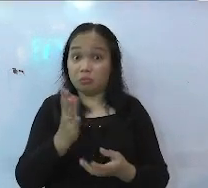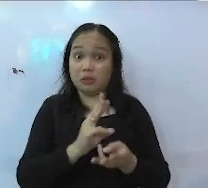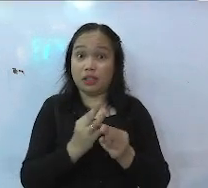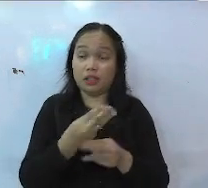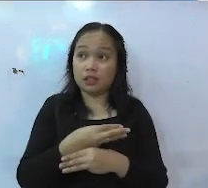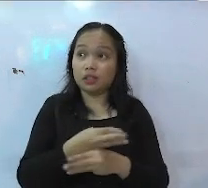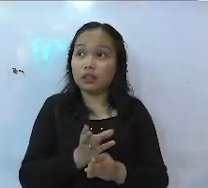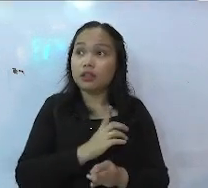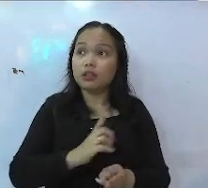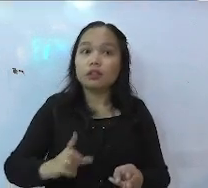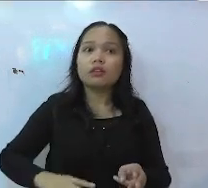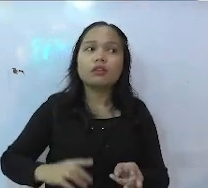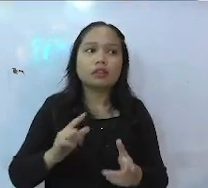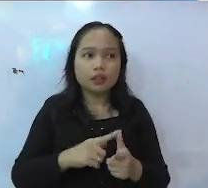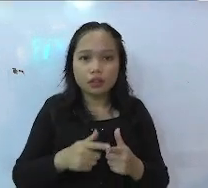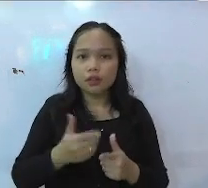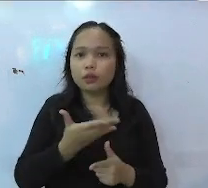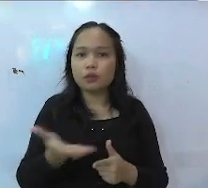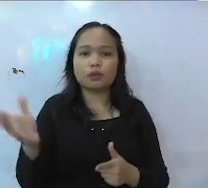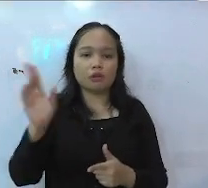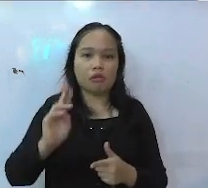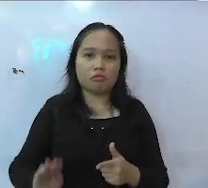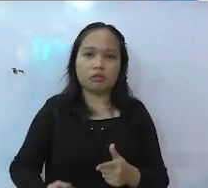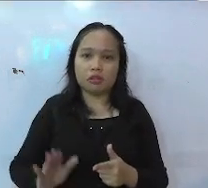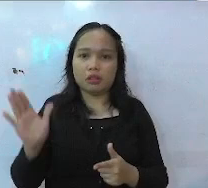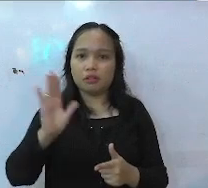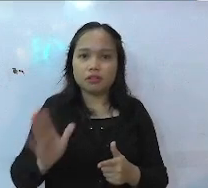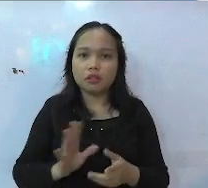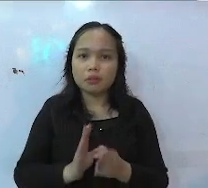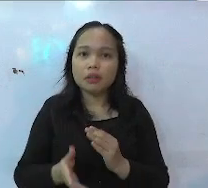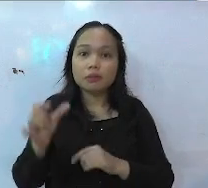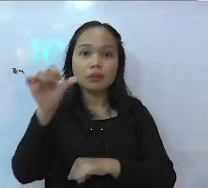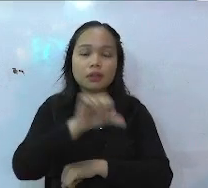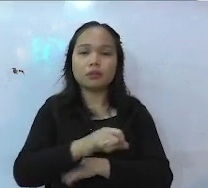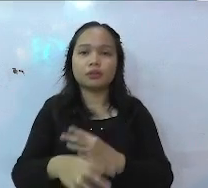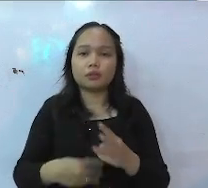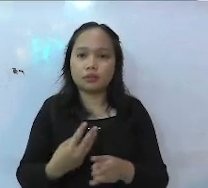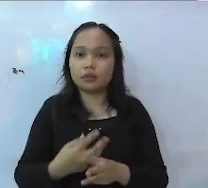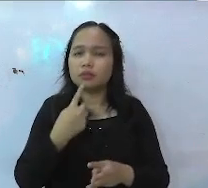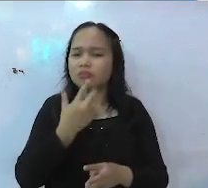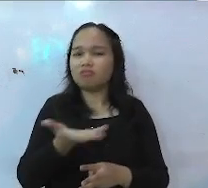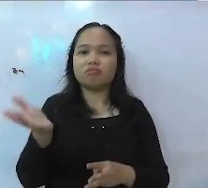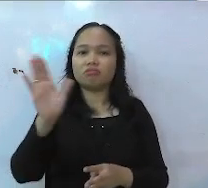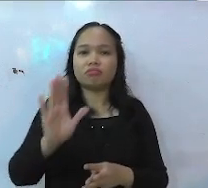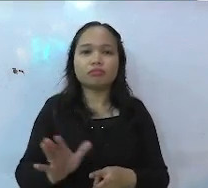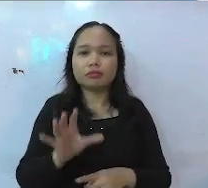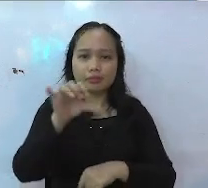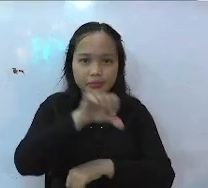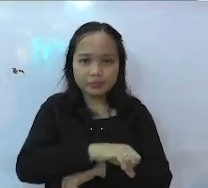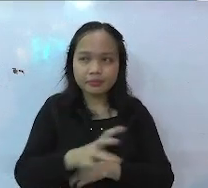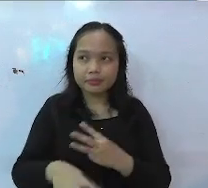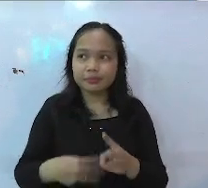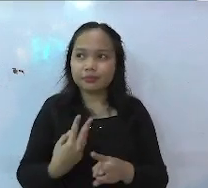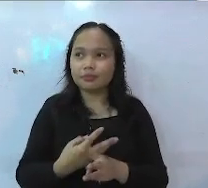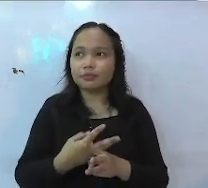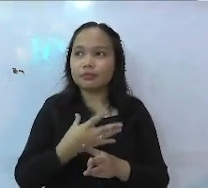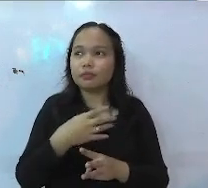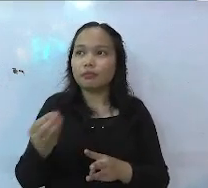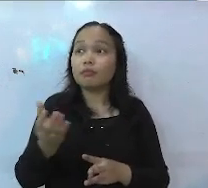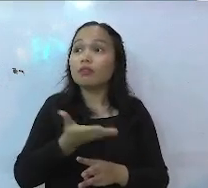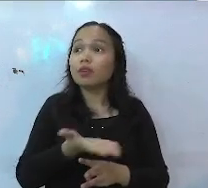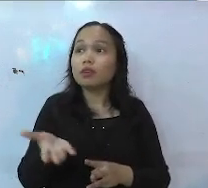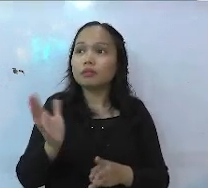sa buhay mo You will never be defeated by this world hindi ka matatalo ng mundo na ito at